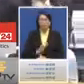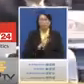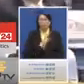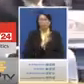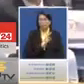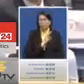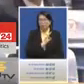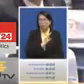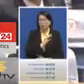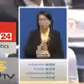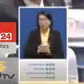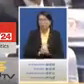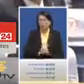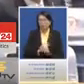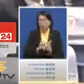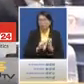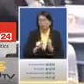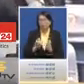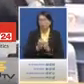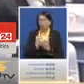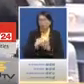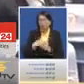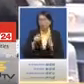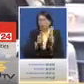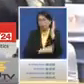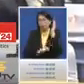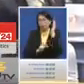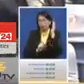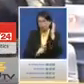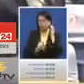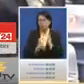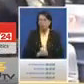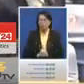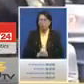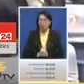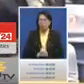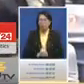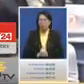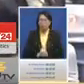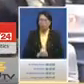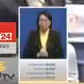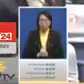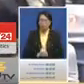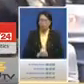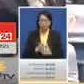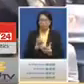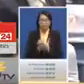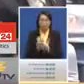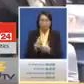ภาผู้แทนราษฎรจังหวัดนครศรีธรรมราชพรรคพลังประชารัฐ